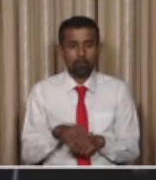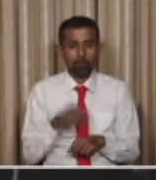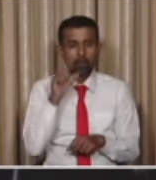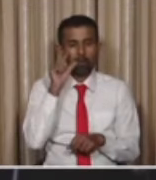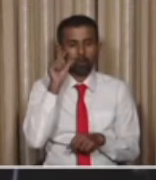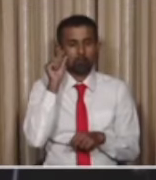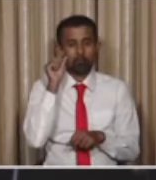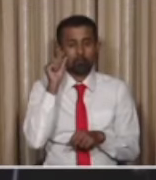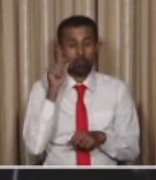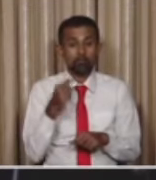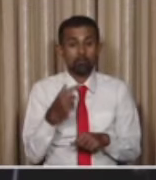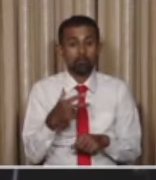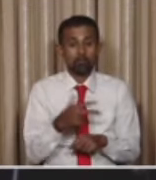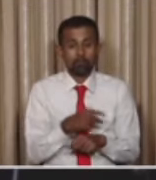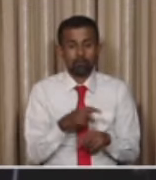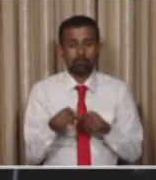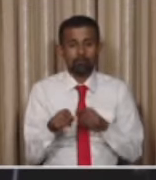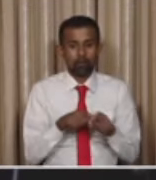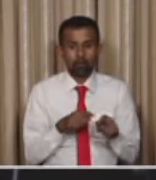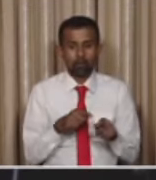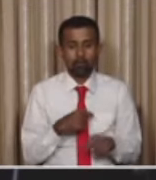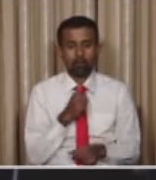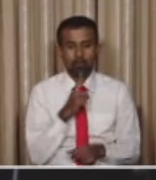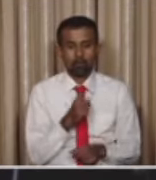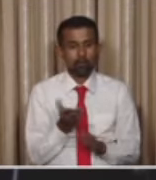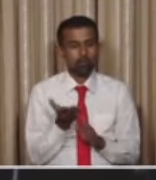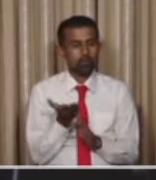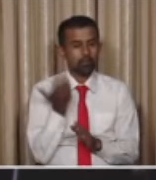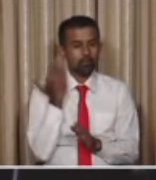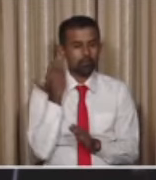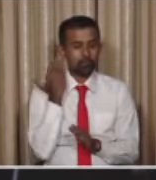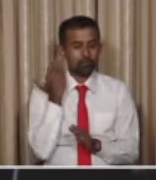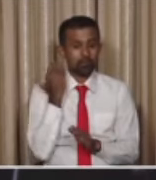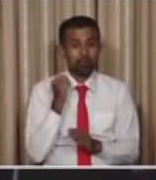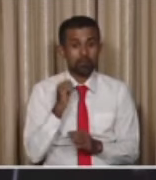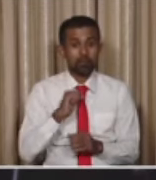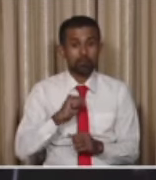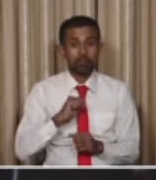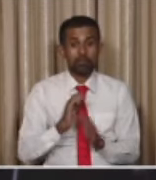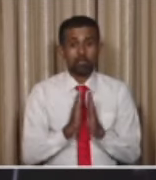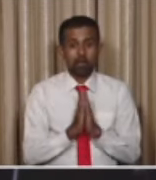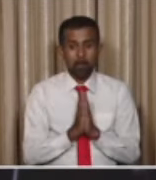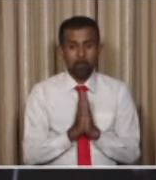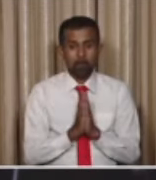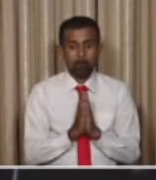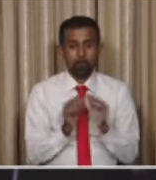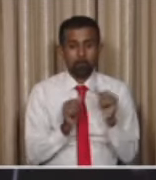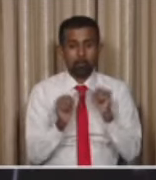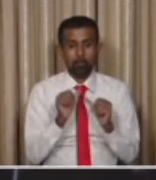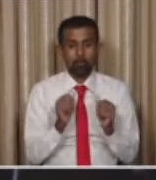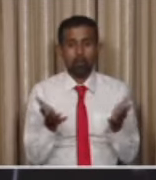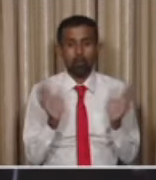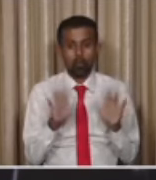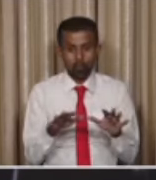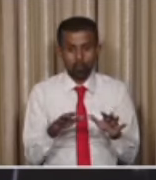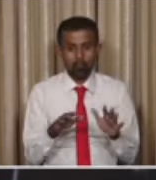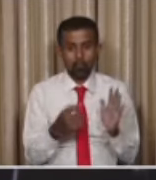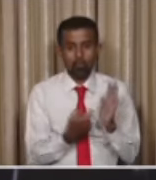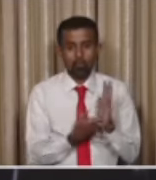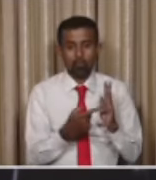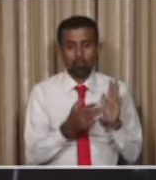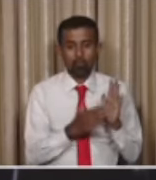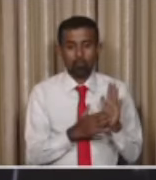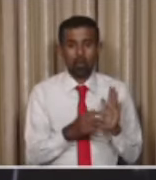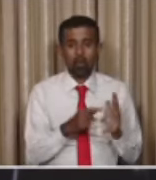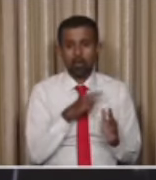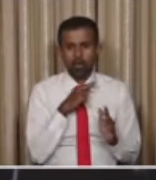තමයි යොදාගෙන තියෙන්නේ. ඒ වගේම තමයි අපි දන්නවා අතීතයේ පුරාණ රජමහා විහාරවල ඔසුයන් තිබ්බා රූමස්සගල